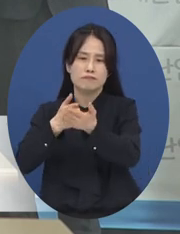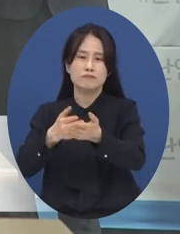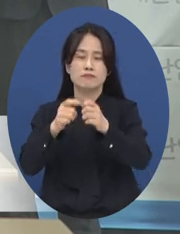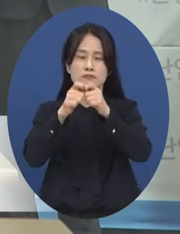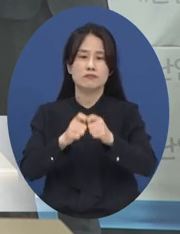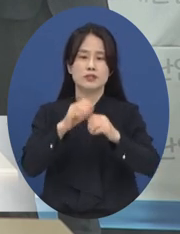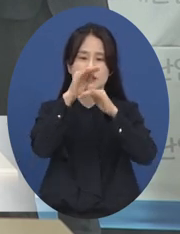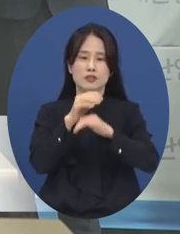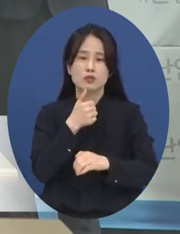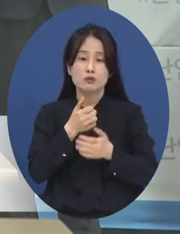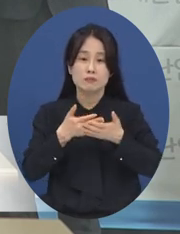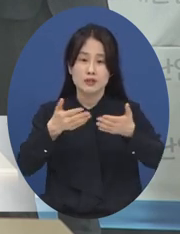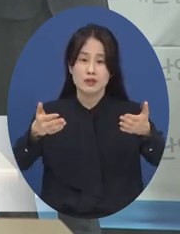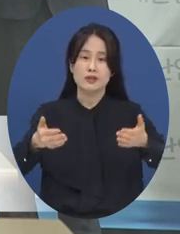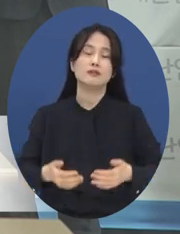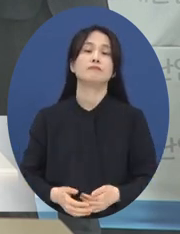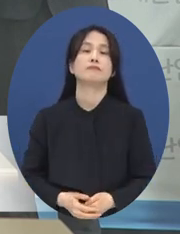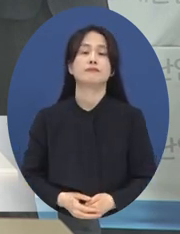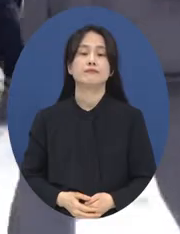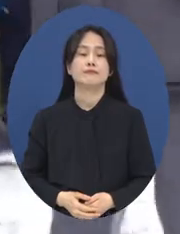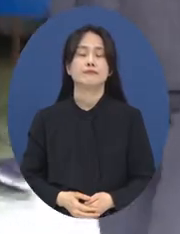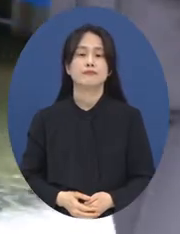내용 최창순 기자가 보도합니다.